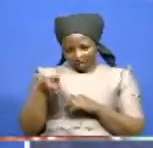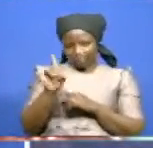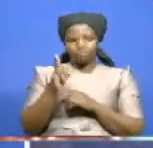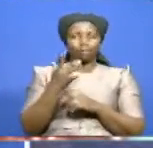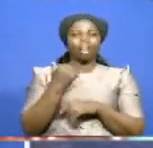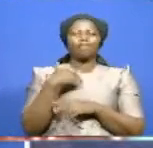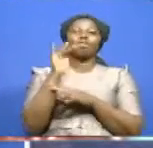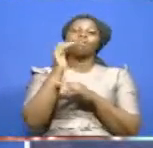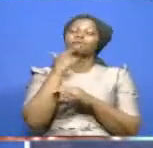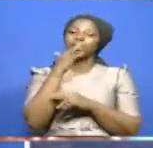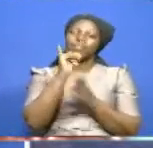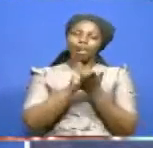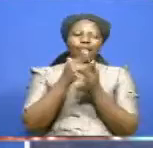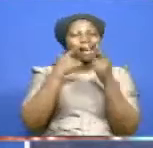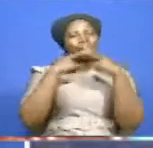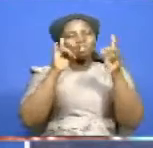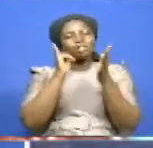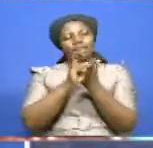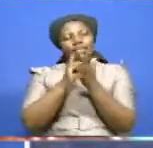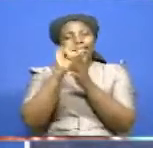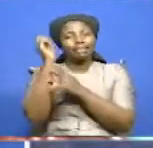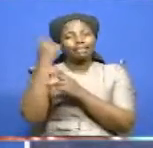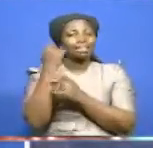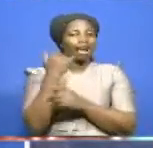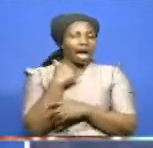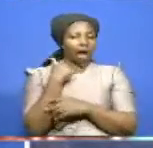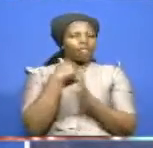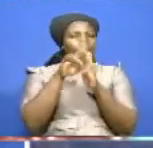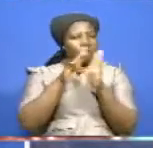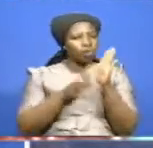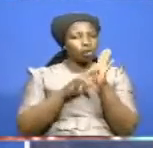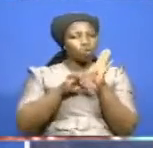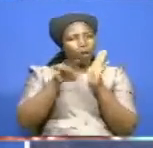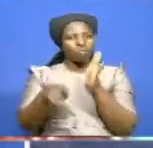alitoamadaihayo huku akitangaza kwamba Kenya imenakili visa